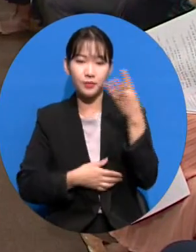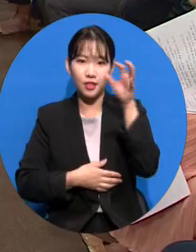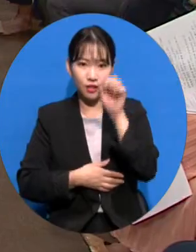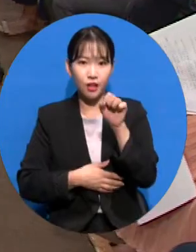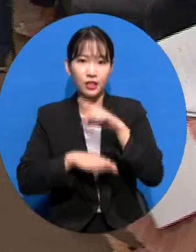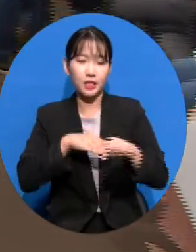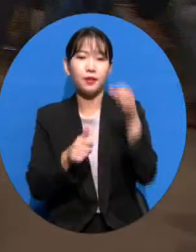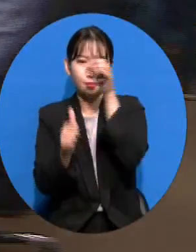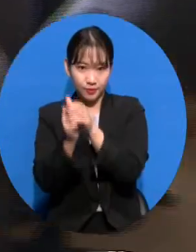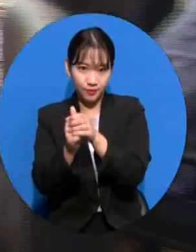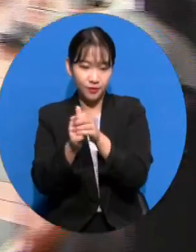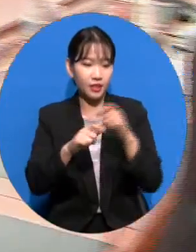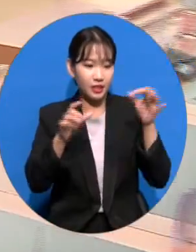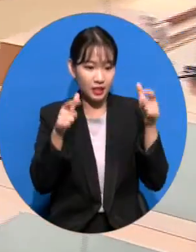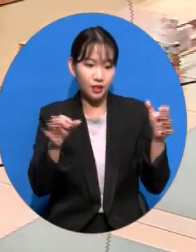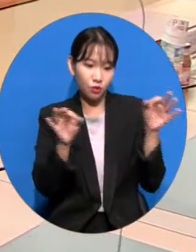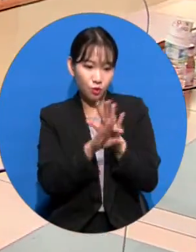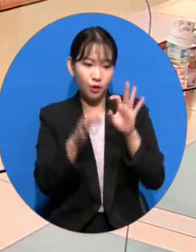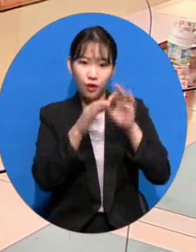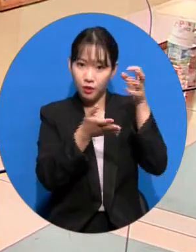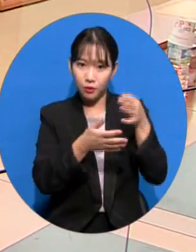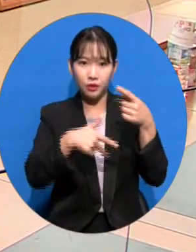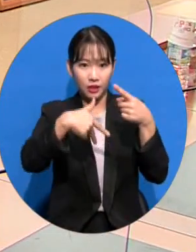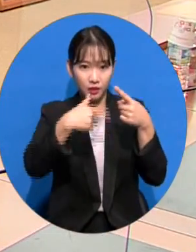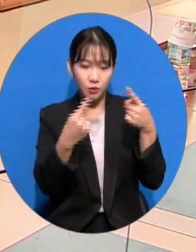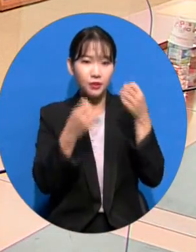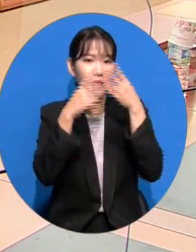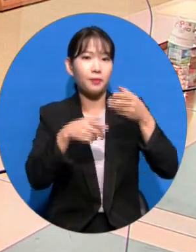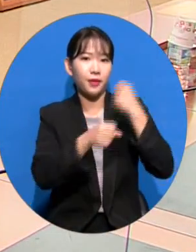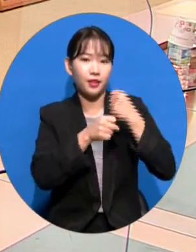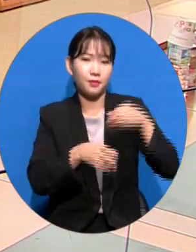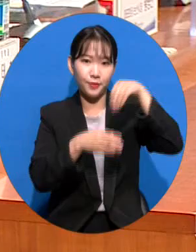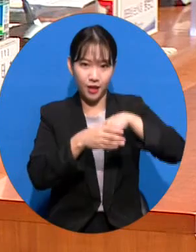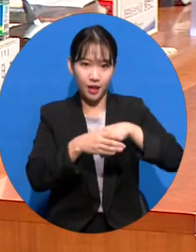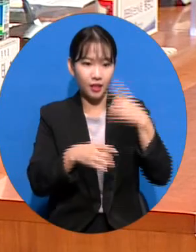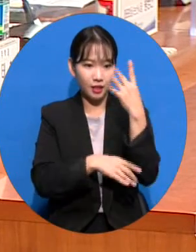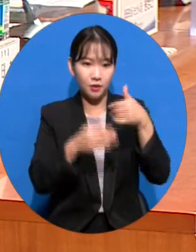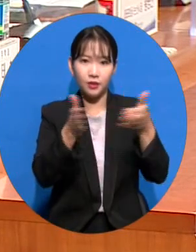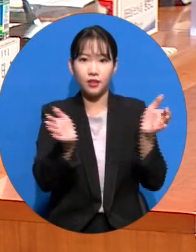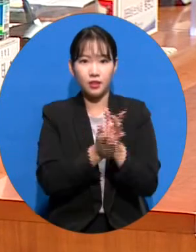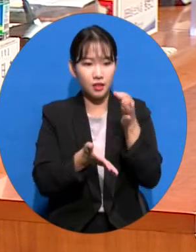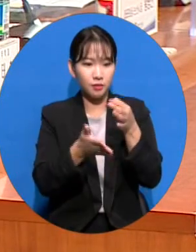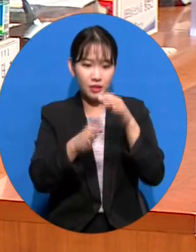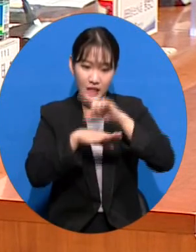원 지방 이양, 지역 소멸 대응 기금 1조 원 신설 등이 포함됐고 기초단체의 지방비